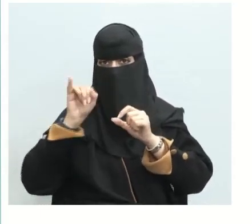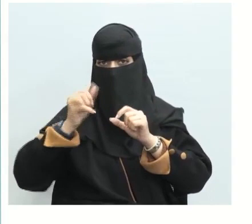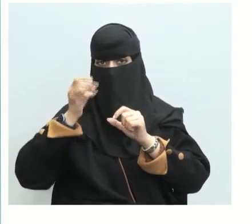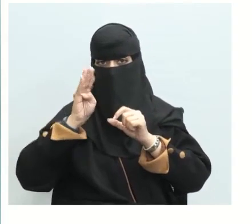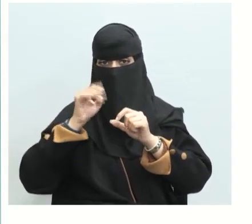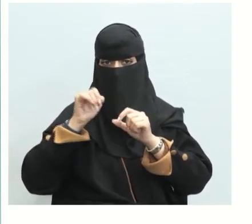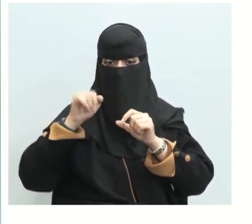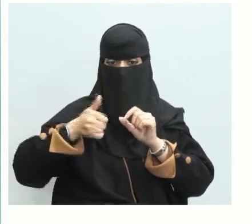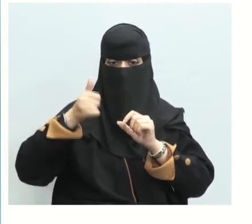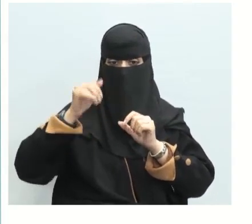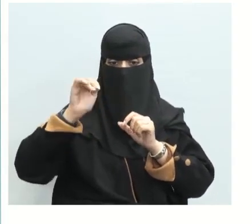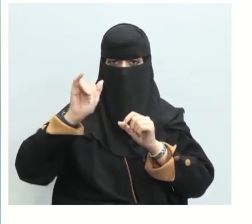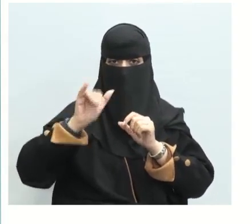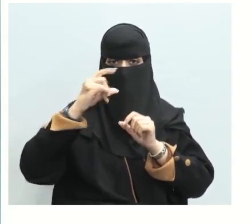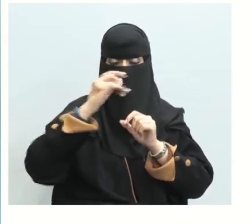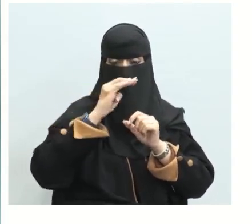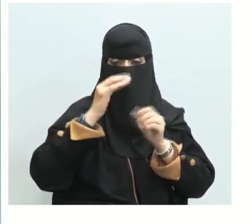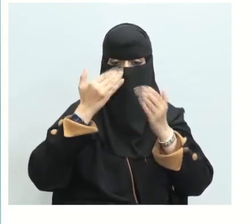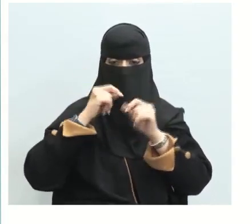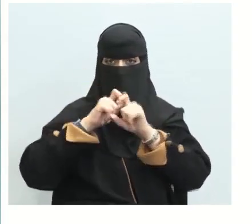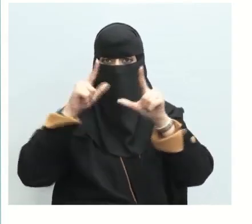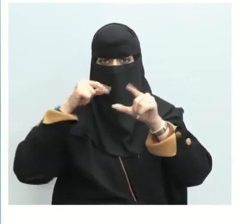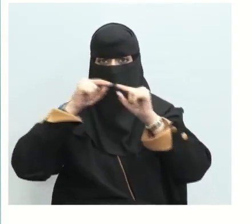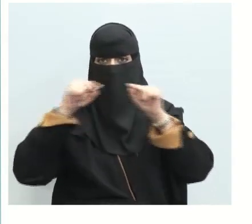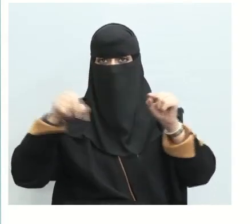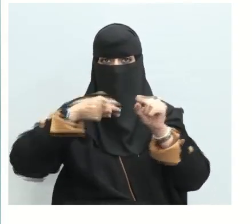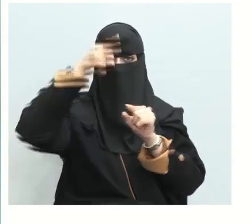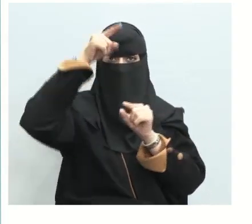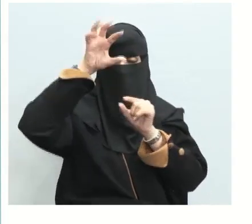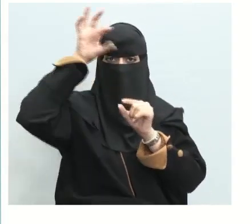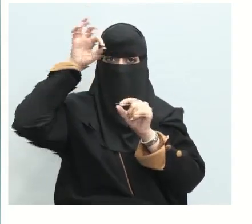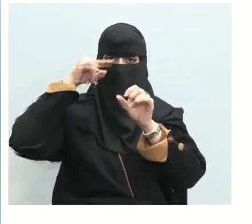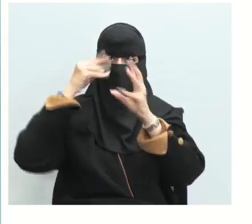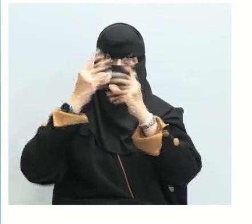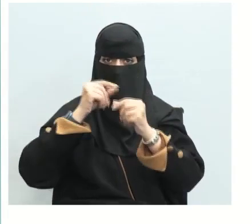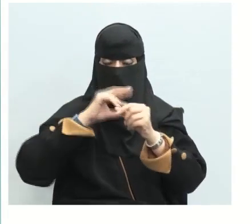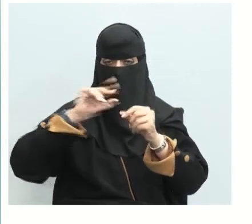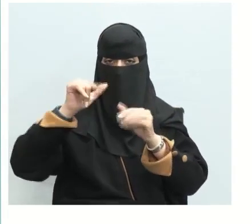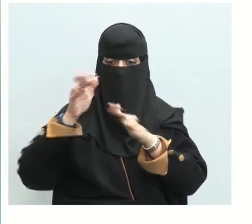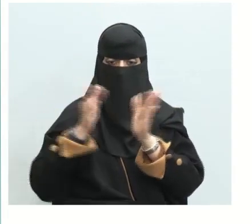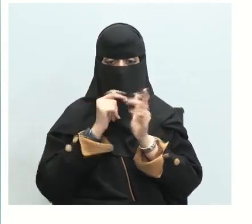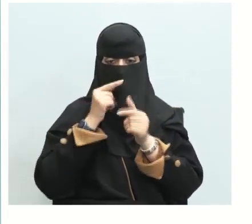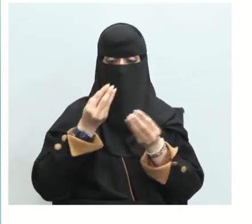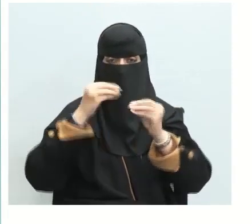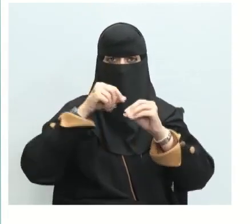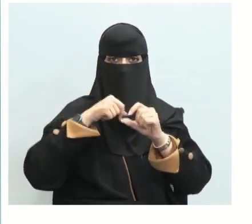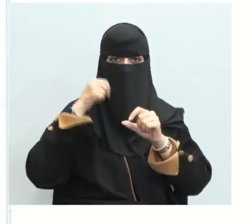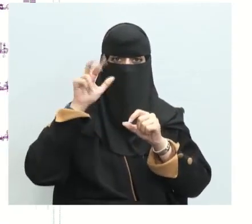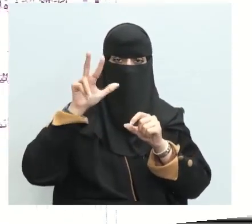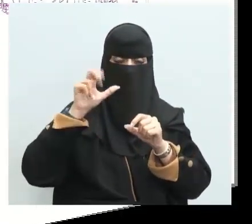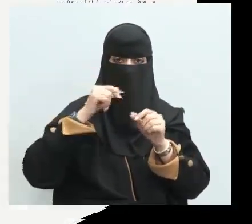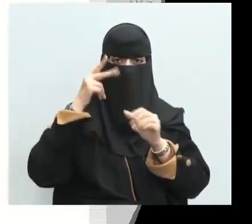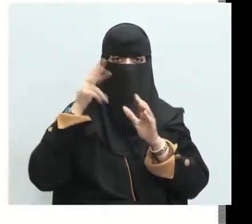في مايكروسوفت إيدج، بالإضافة إلى إظهار المساطر واختيار الأجهزة التي تتم محاكاتها. أيضا تعرفنا